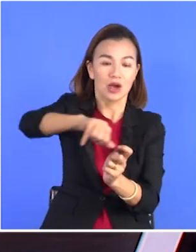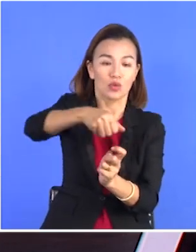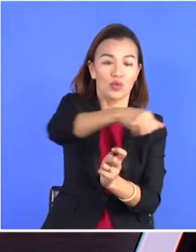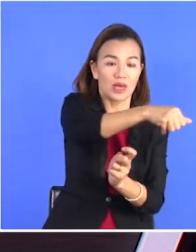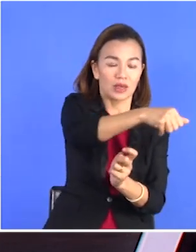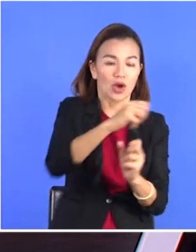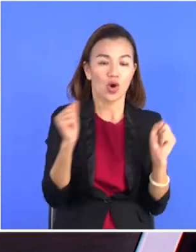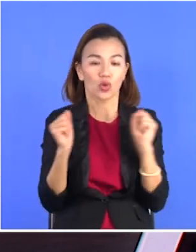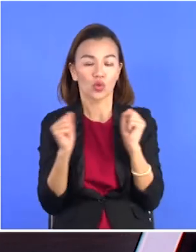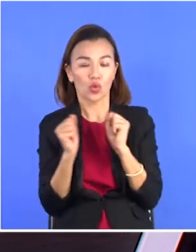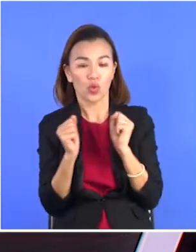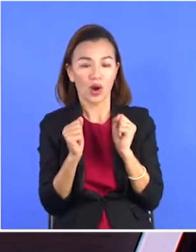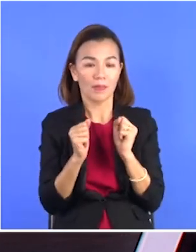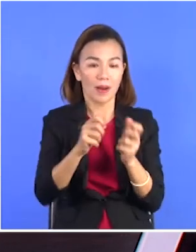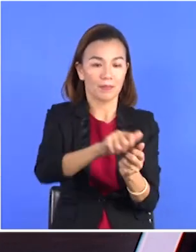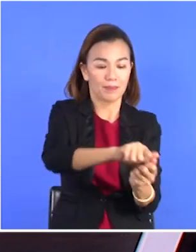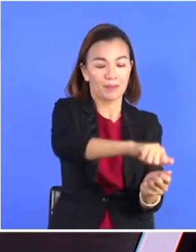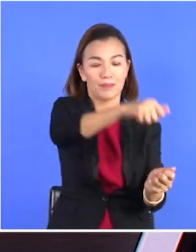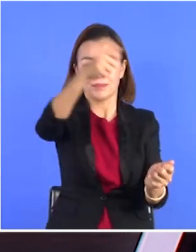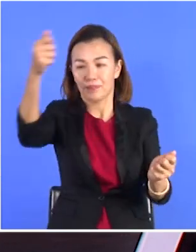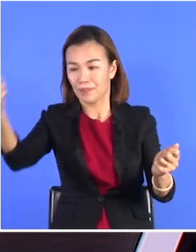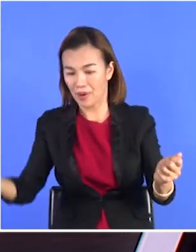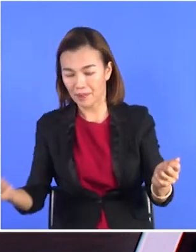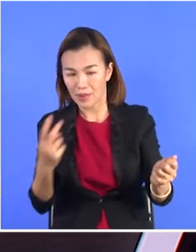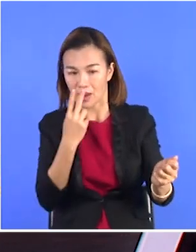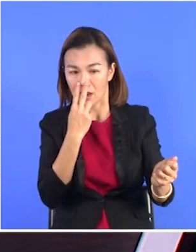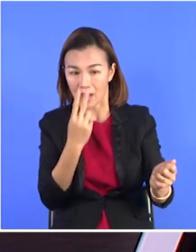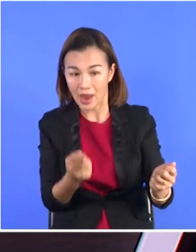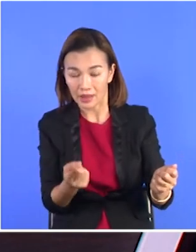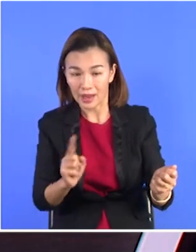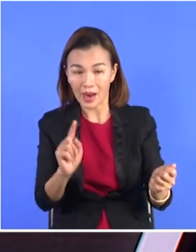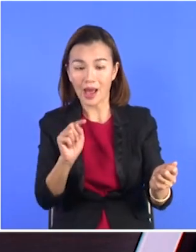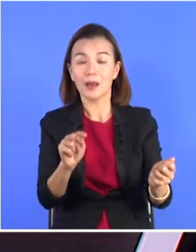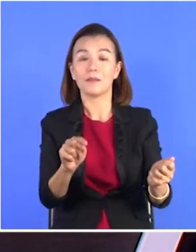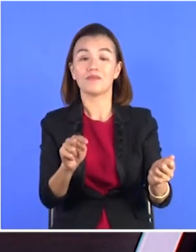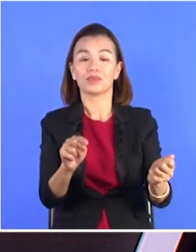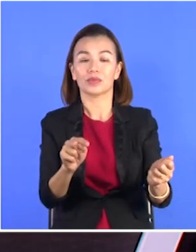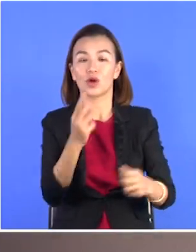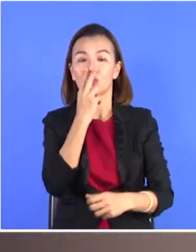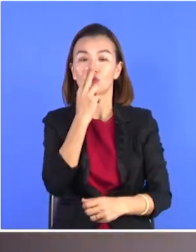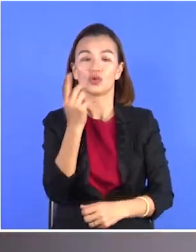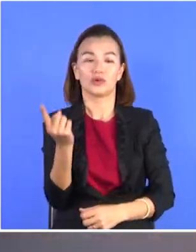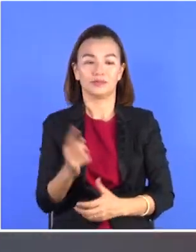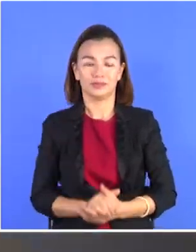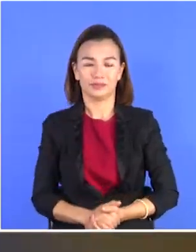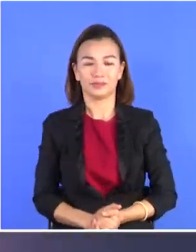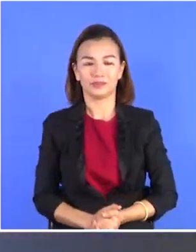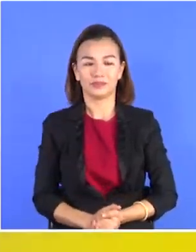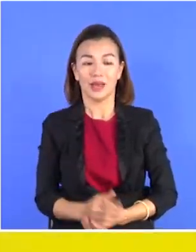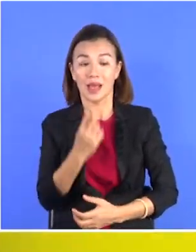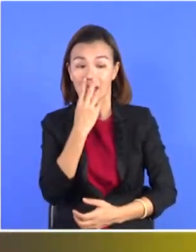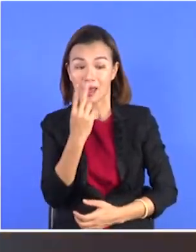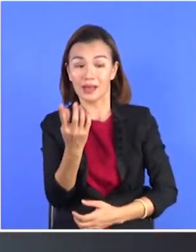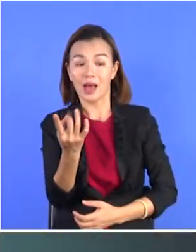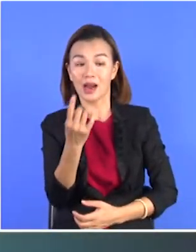หนูจะไปทำลังอยู่ในกระเป๋าเสื้อผ้าเลยเปิดกระเป๋าเสื้อผ้าดูจ๊ะเอ๋เจอยิ่งกว่าหนูอีกคุณผู้ชมอ่ะลองดูหน่อยนะคะเาไปเจออะไรที่เจ้าหน้าที่เขาเข้าไปที่